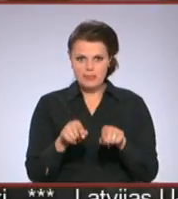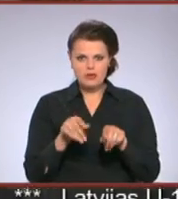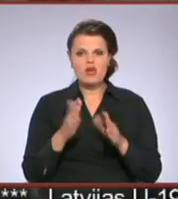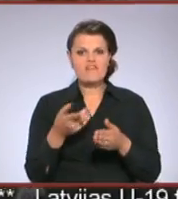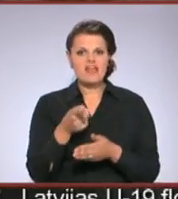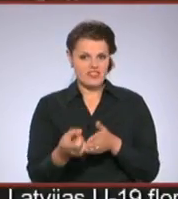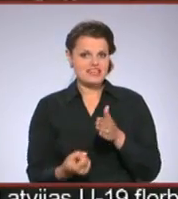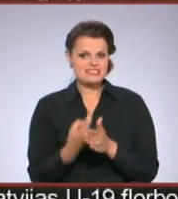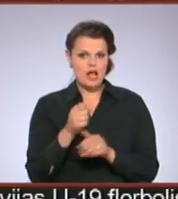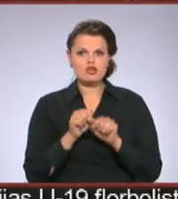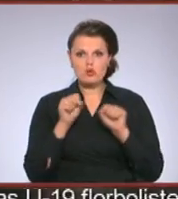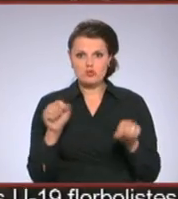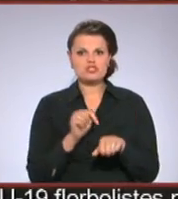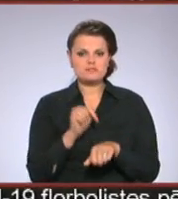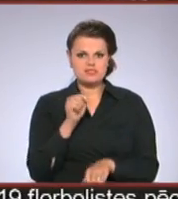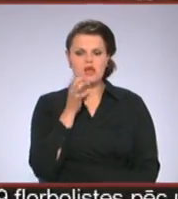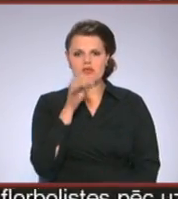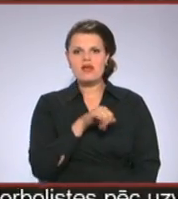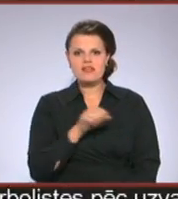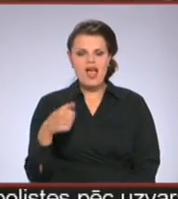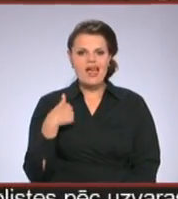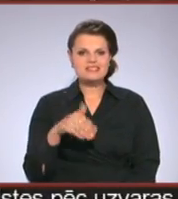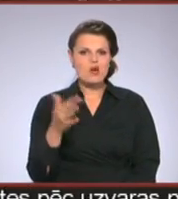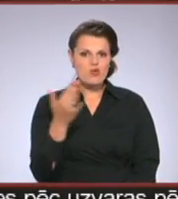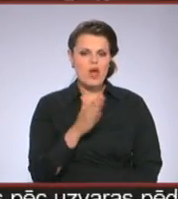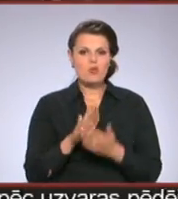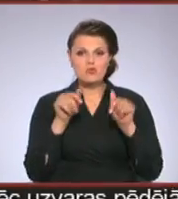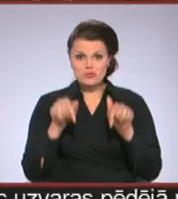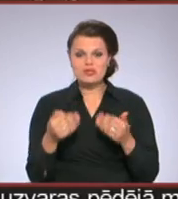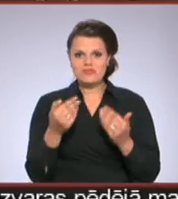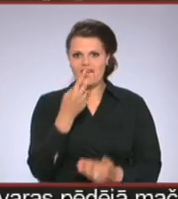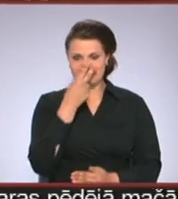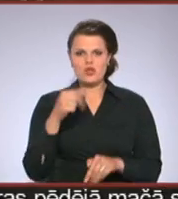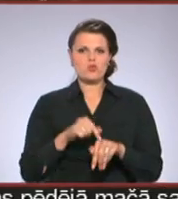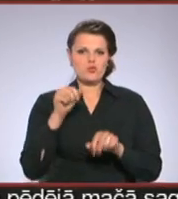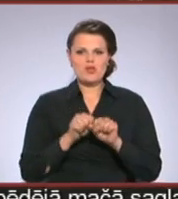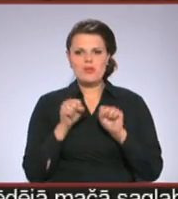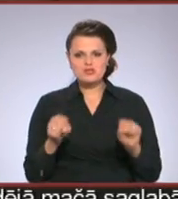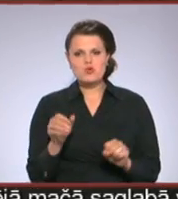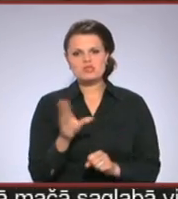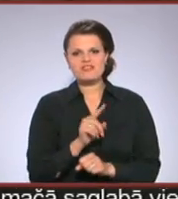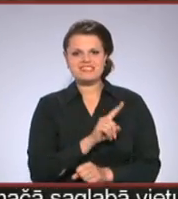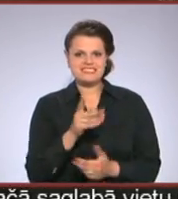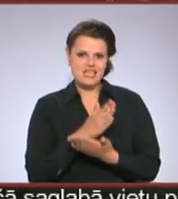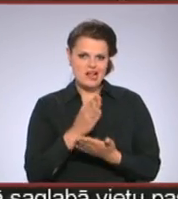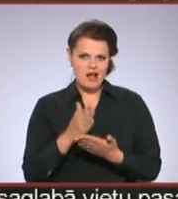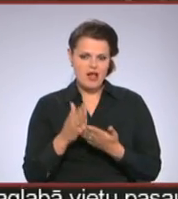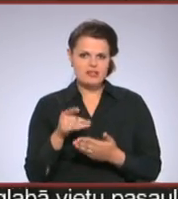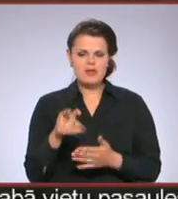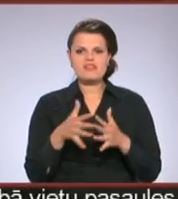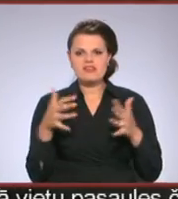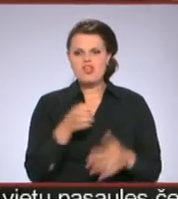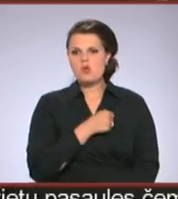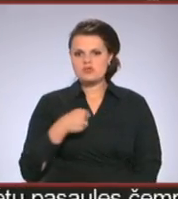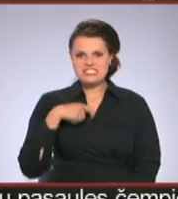kādu drošības sajūtu, redzot, nu, ka mēs... Vispār, jā, es jau nākot šeien teicu, paskaties, tagad jūtamies droši, viss ir kārtībā, tik daudz.